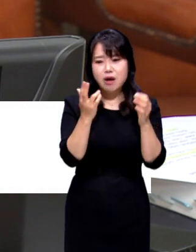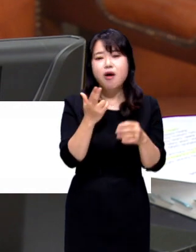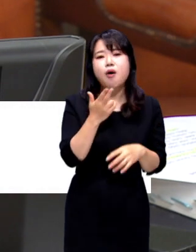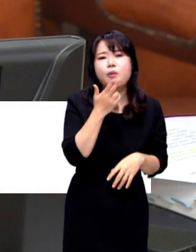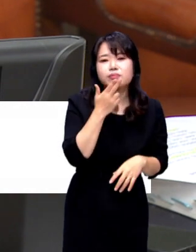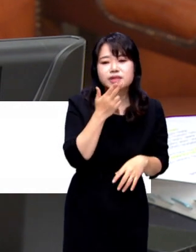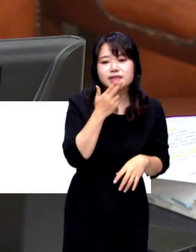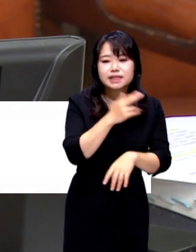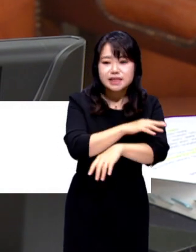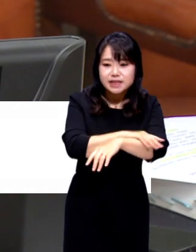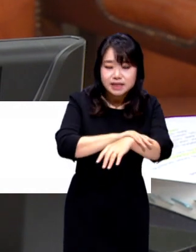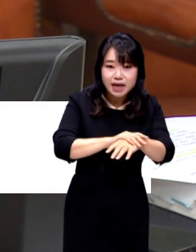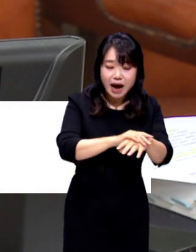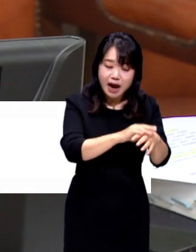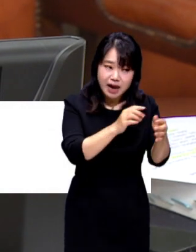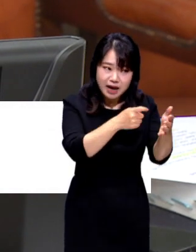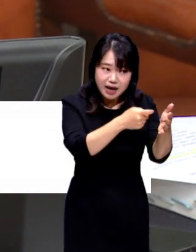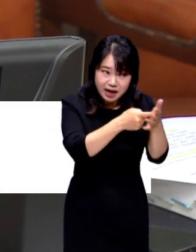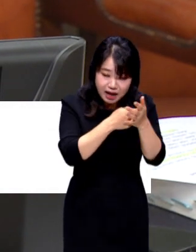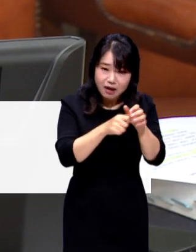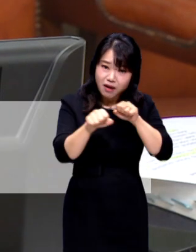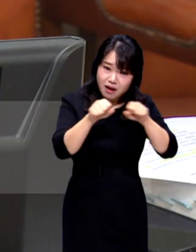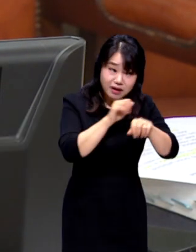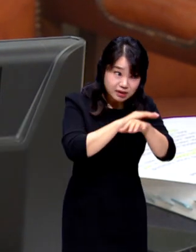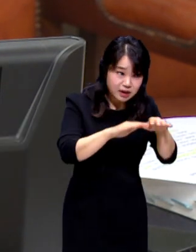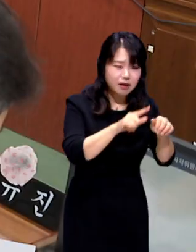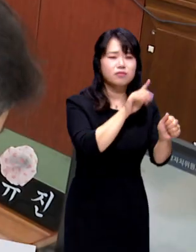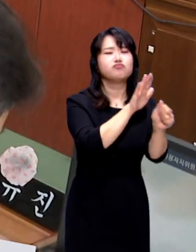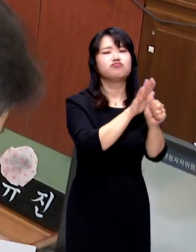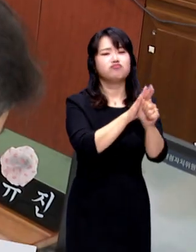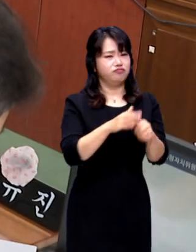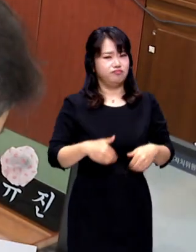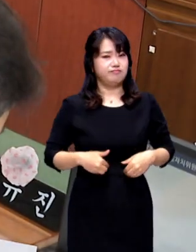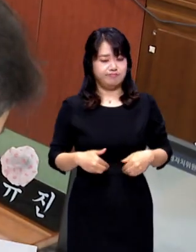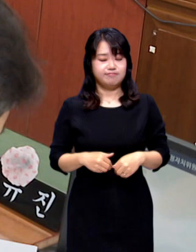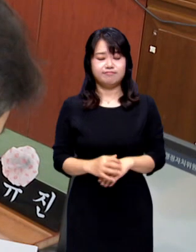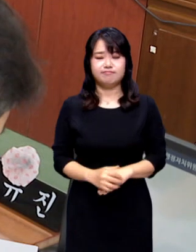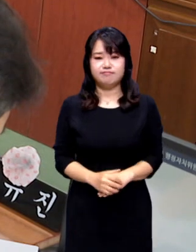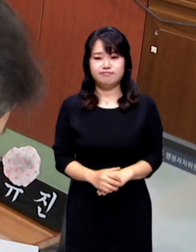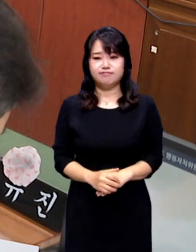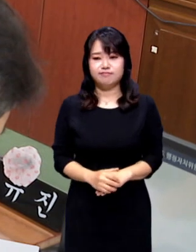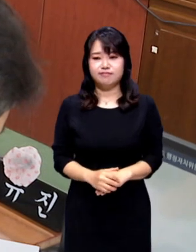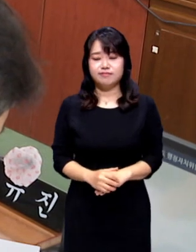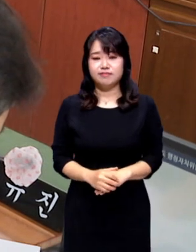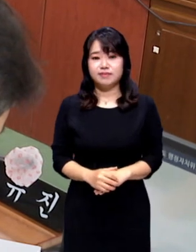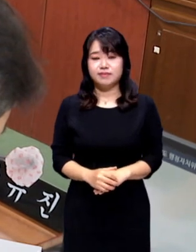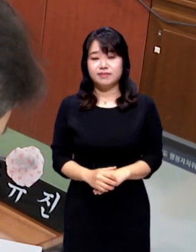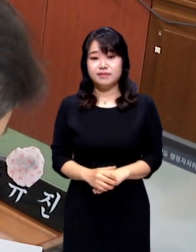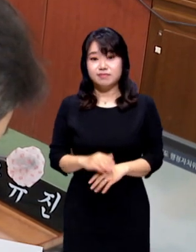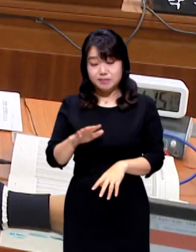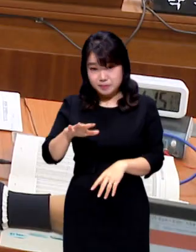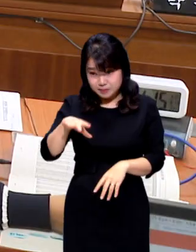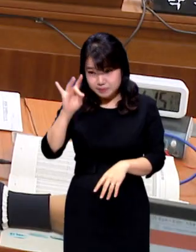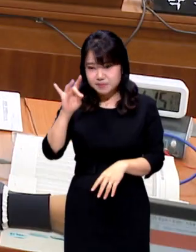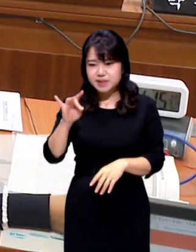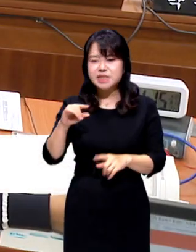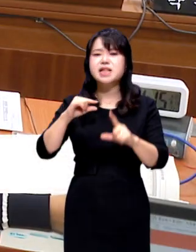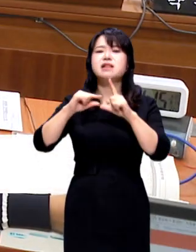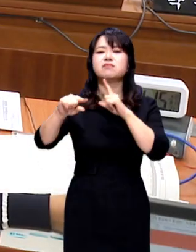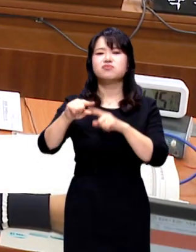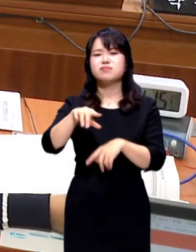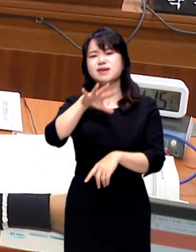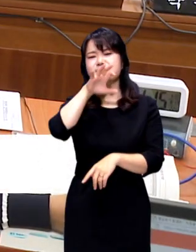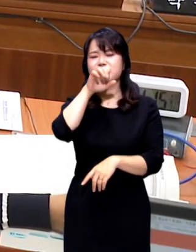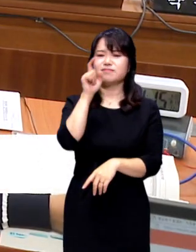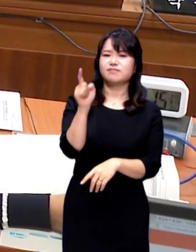대해서 꼼꼼히 챙겨주시고요. 예, 알겠습니다. 야당 의원들을 중심으로는 비판의 목소리가